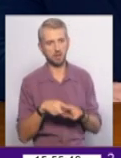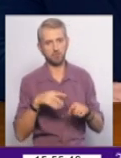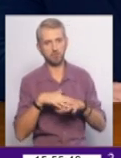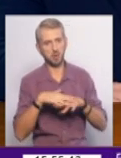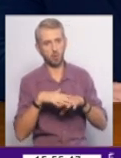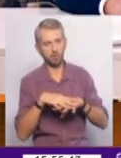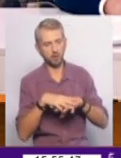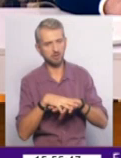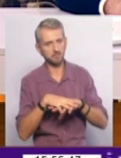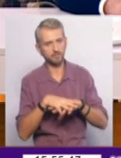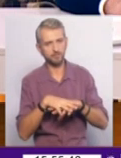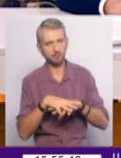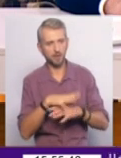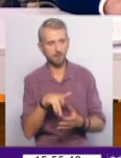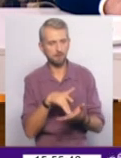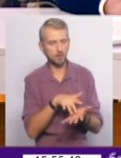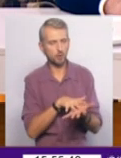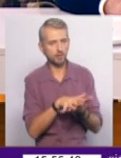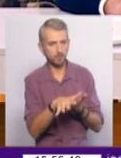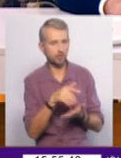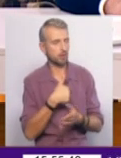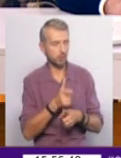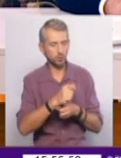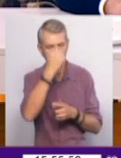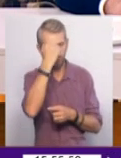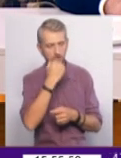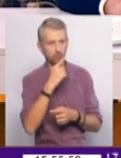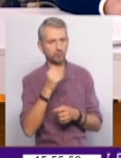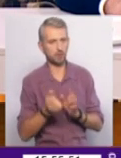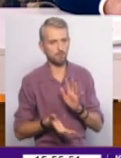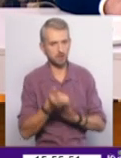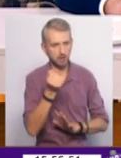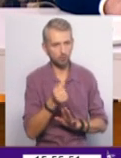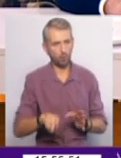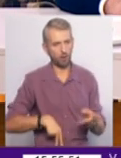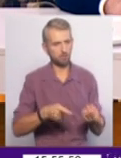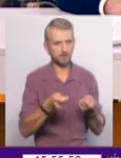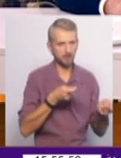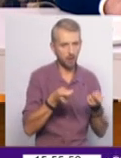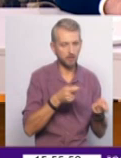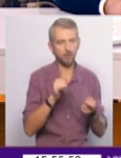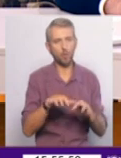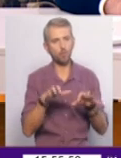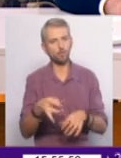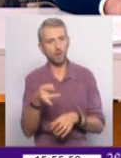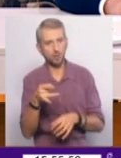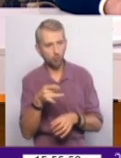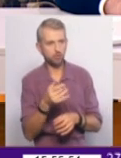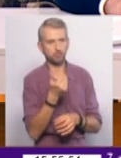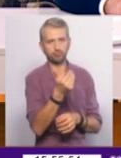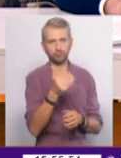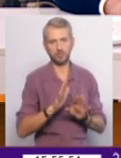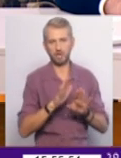підраховували, місто витрачає. І я дуже вдячний за підтримку і адміністрації, і голову району, і профільних заступників. Тобто